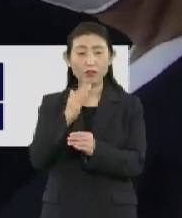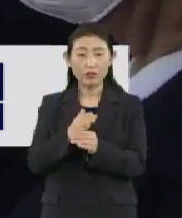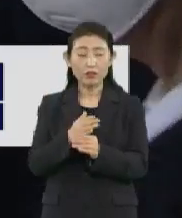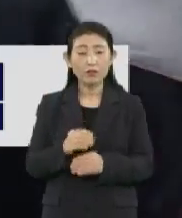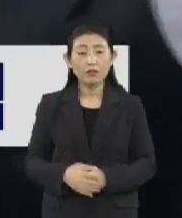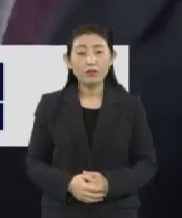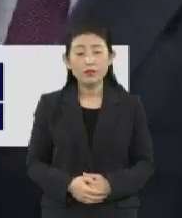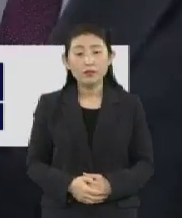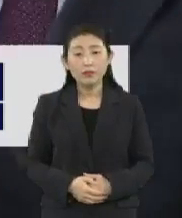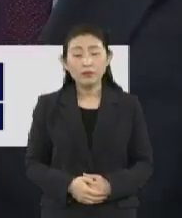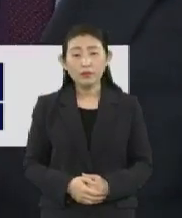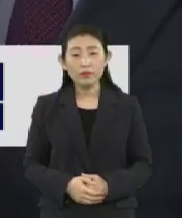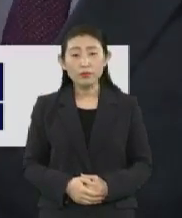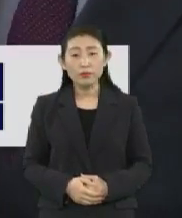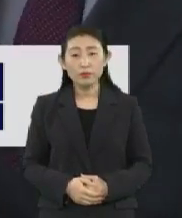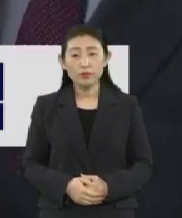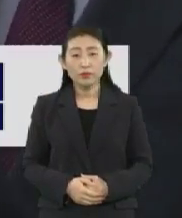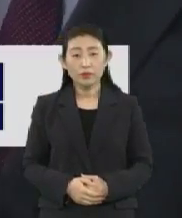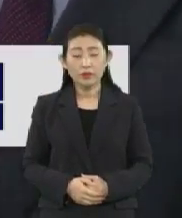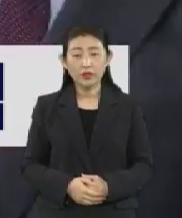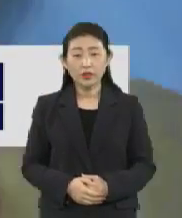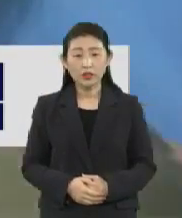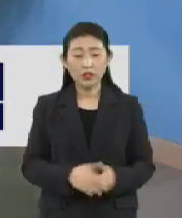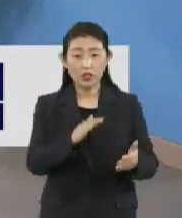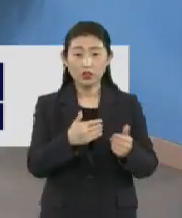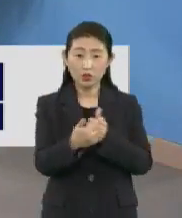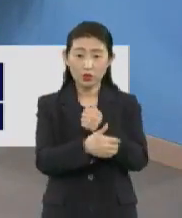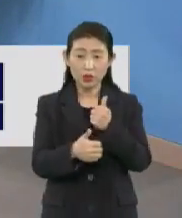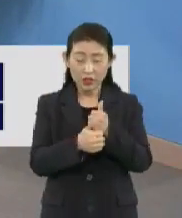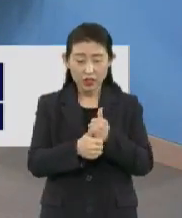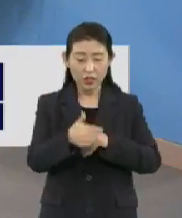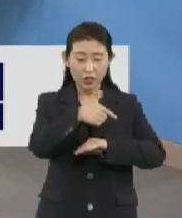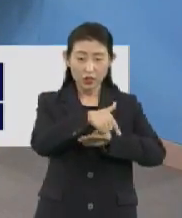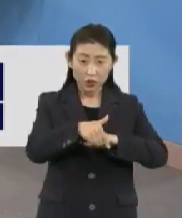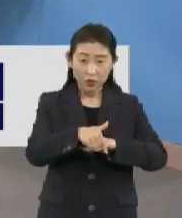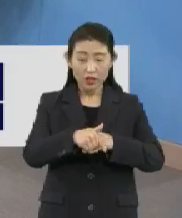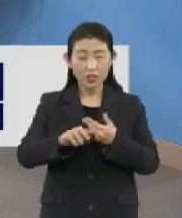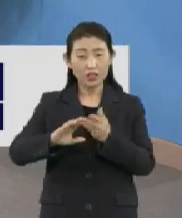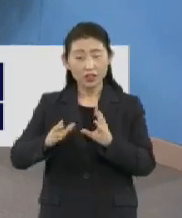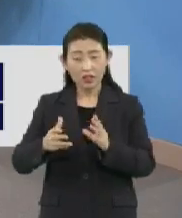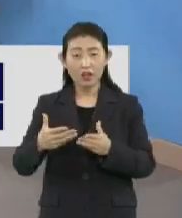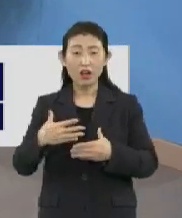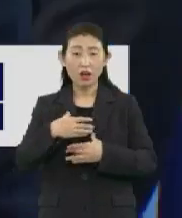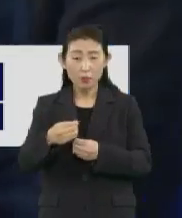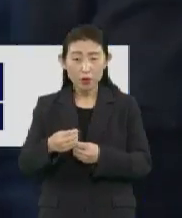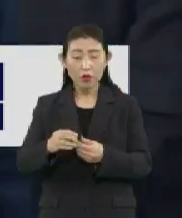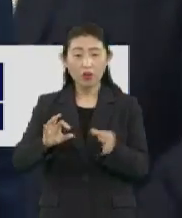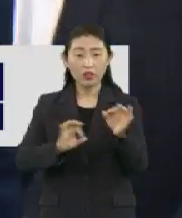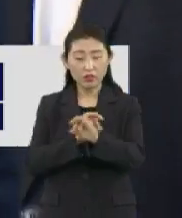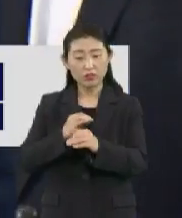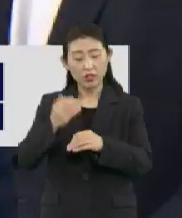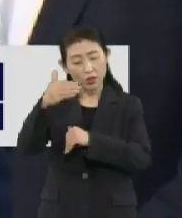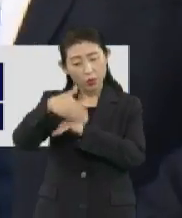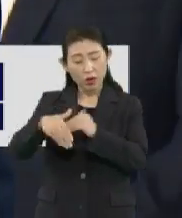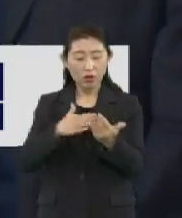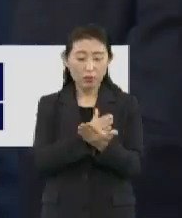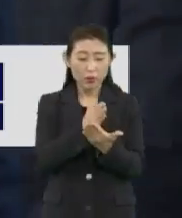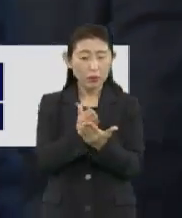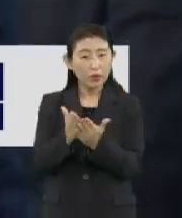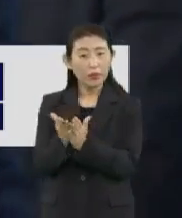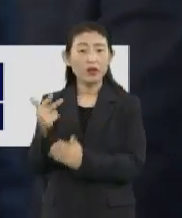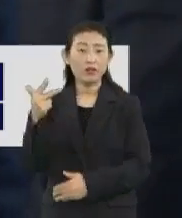인물로 꼽히고 있습니다 대통령직 인수위원회는 기획 조정과 외교안보 경제와 과학기술 교육 등